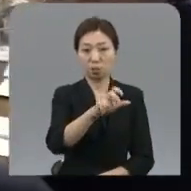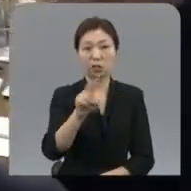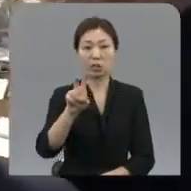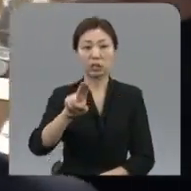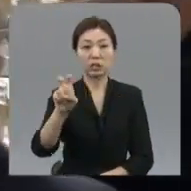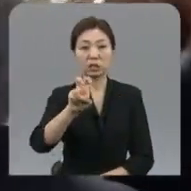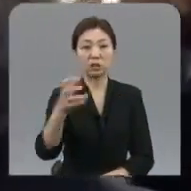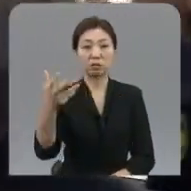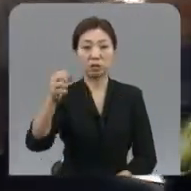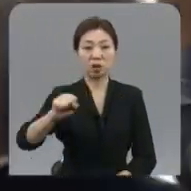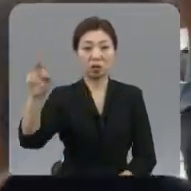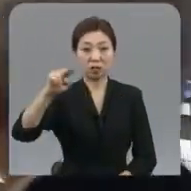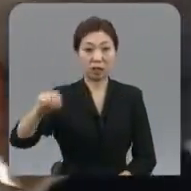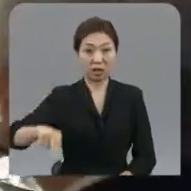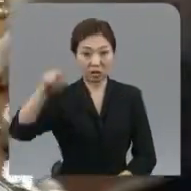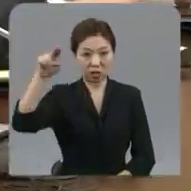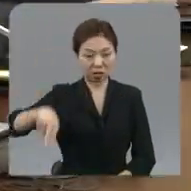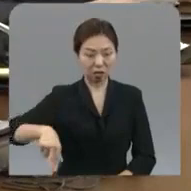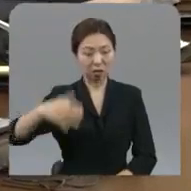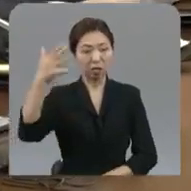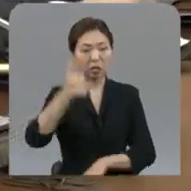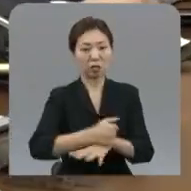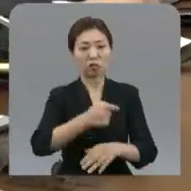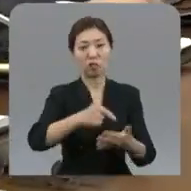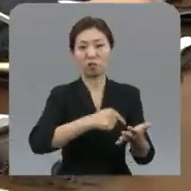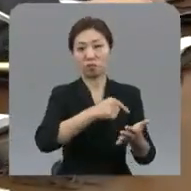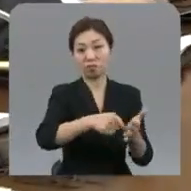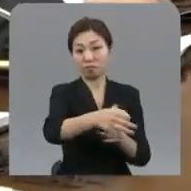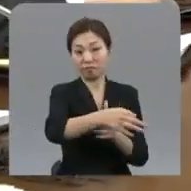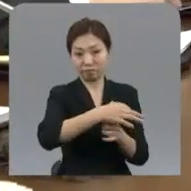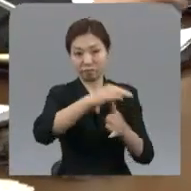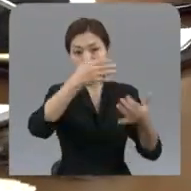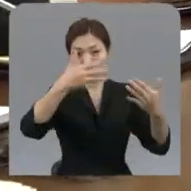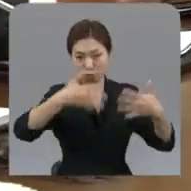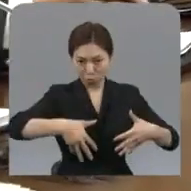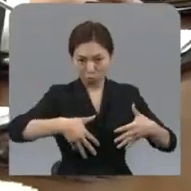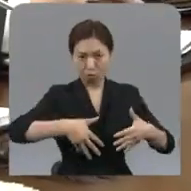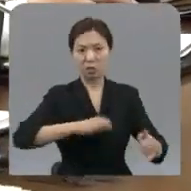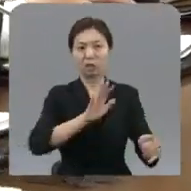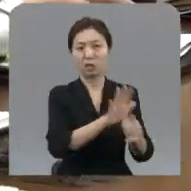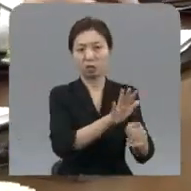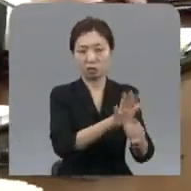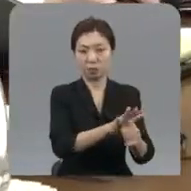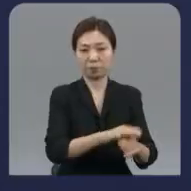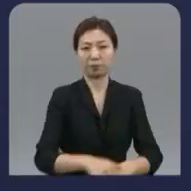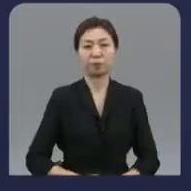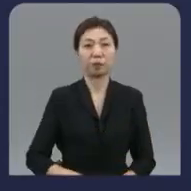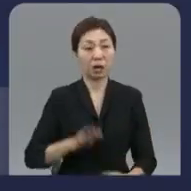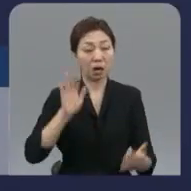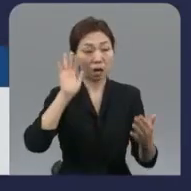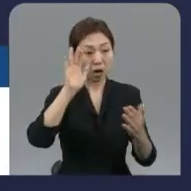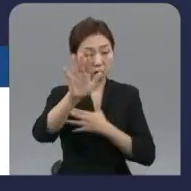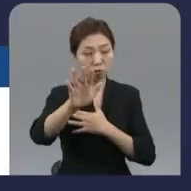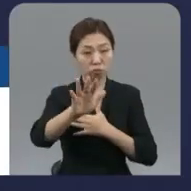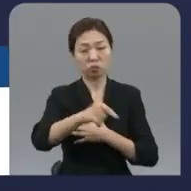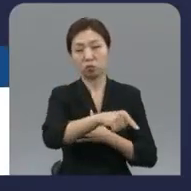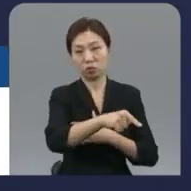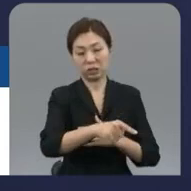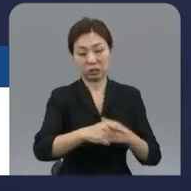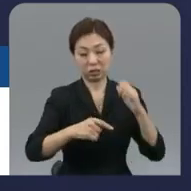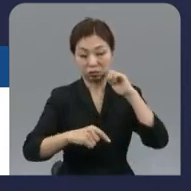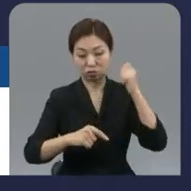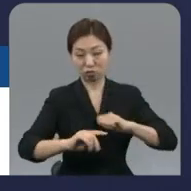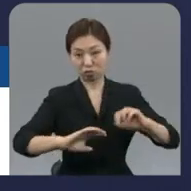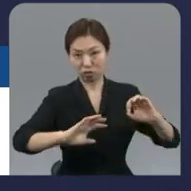兰提供30,000,000韩元的援助，明年韩国向乌克兰提供3亿美元无偿援助，2025年开